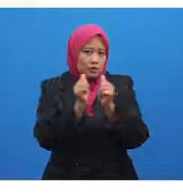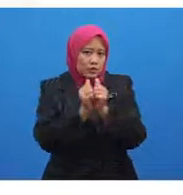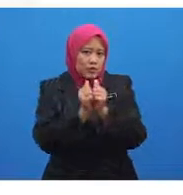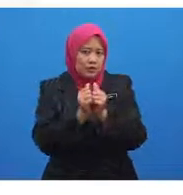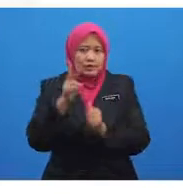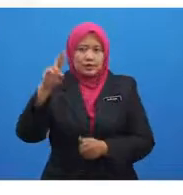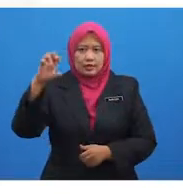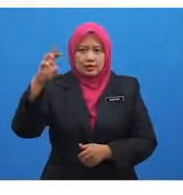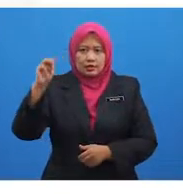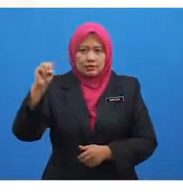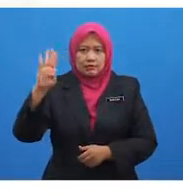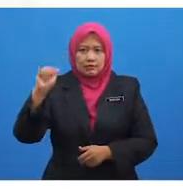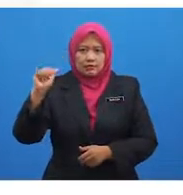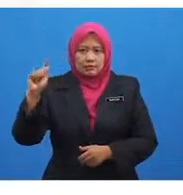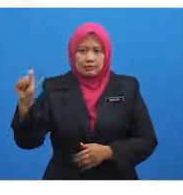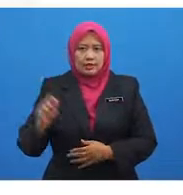10 dengan rembat guntung,